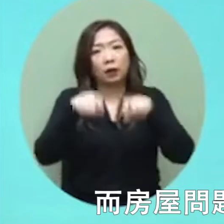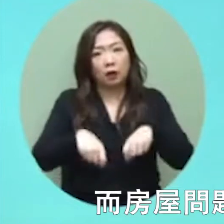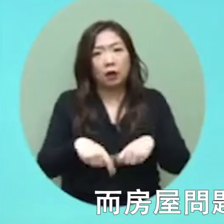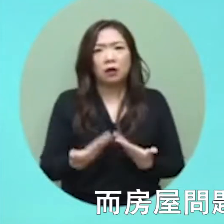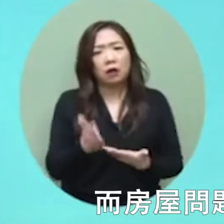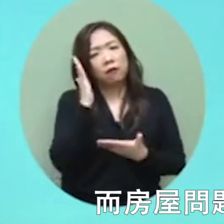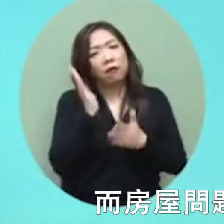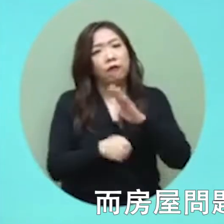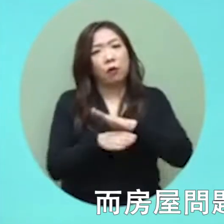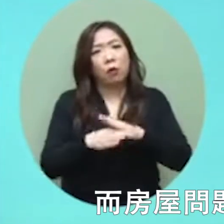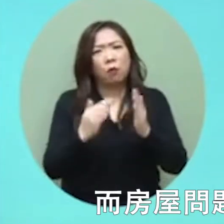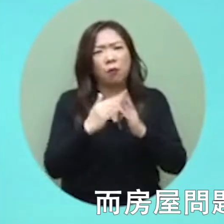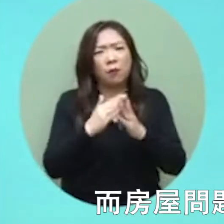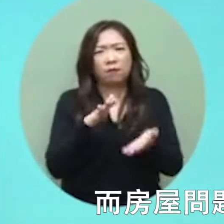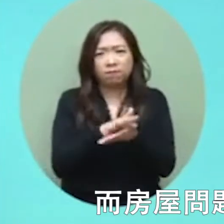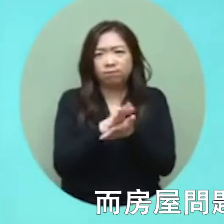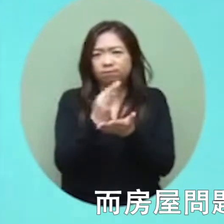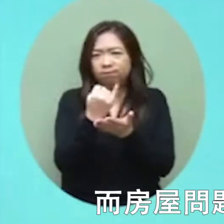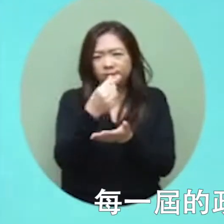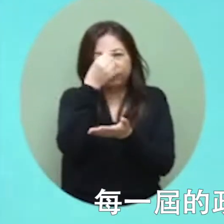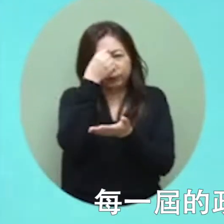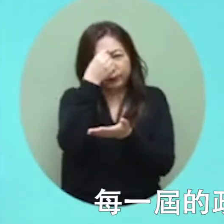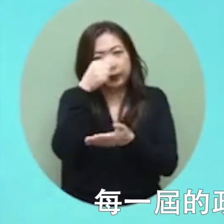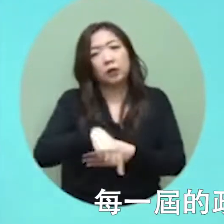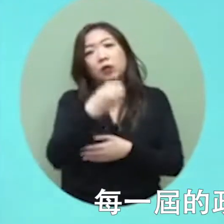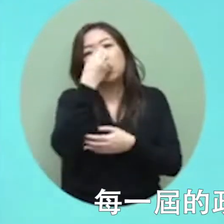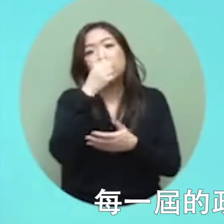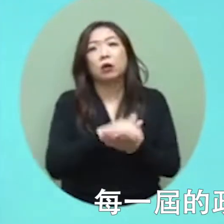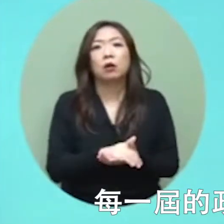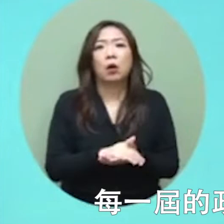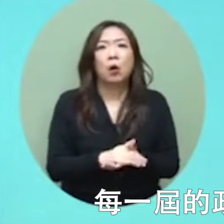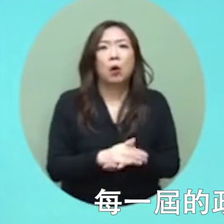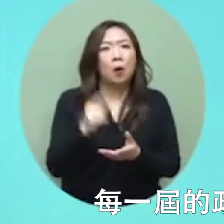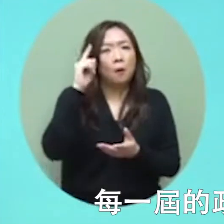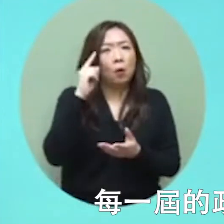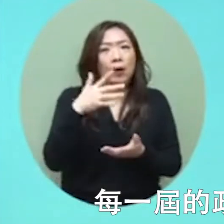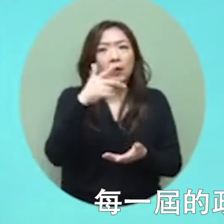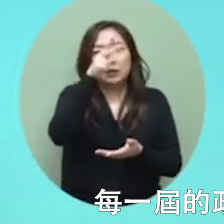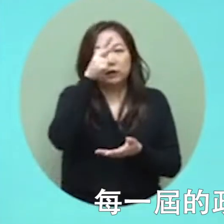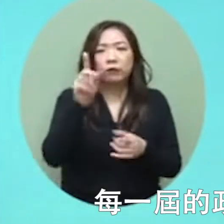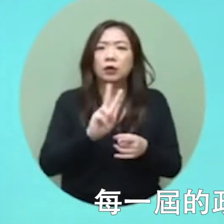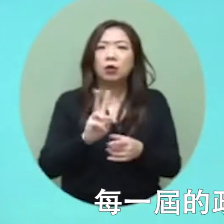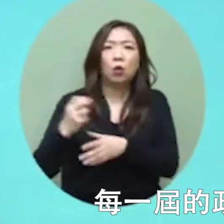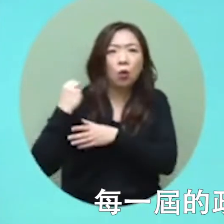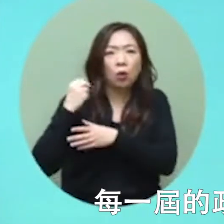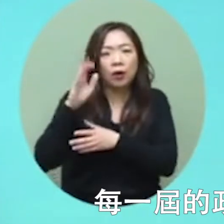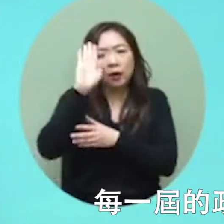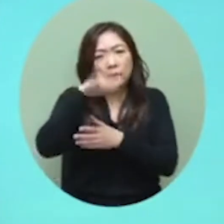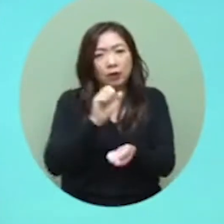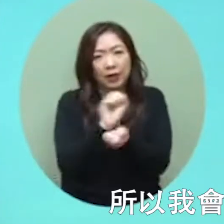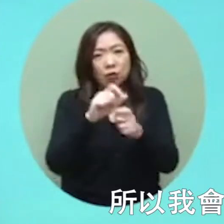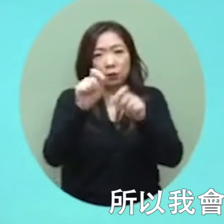大家都知道是多年困擾著香港的，每一屆的政府都是很努力去希望解決這方面的問